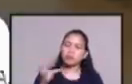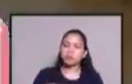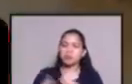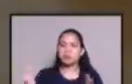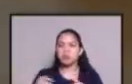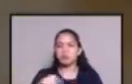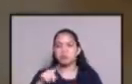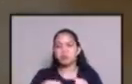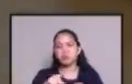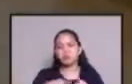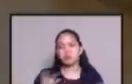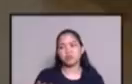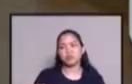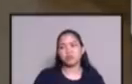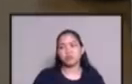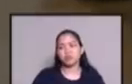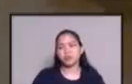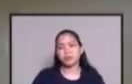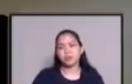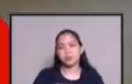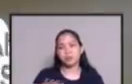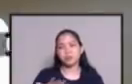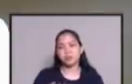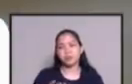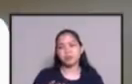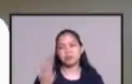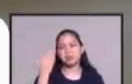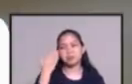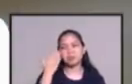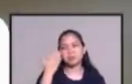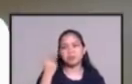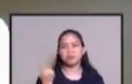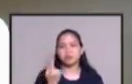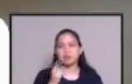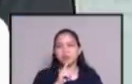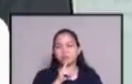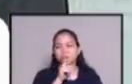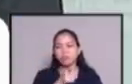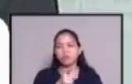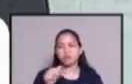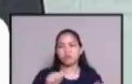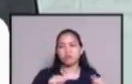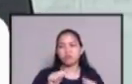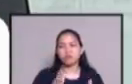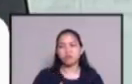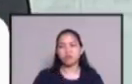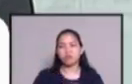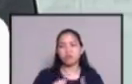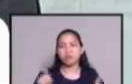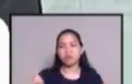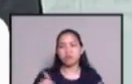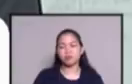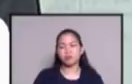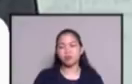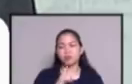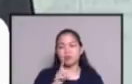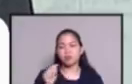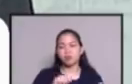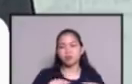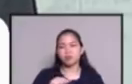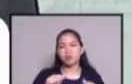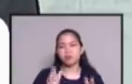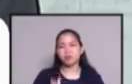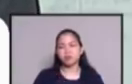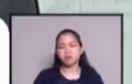mga kaibigan nila. Baka nag-alias lang yan. Baka hindi talaga yan artista din. But yun nga, yung mga artista kasi